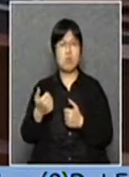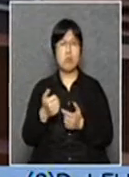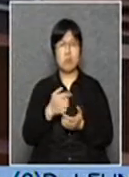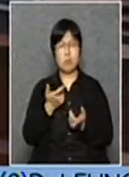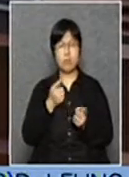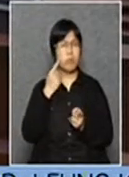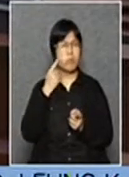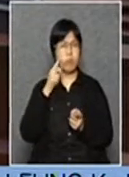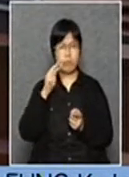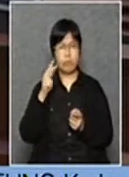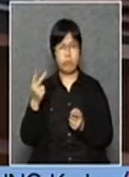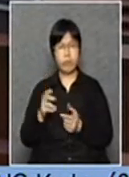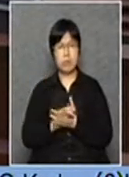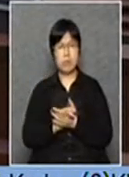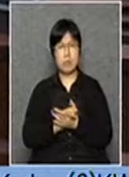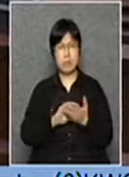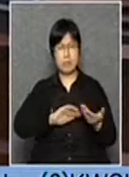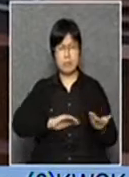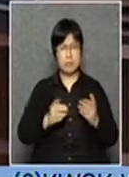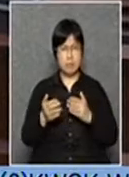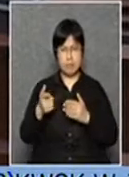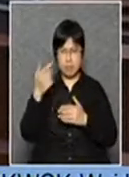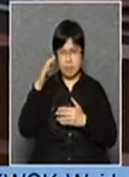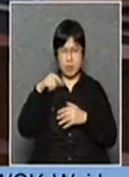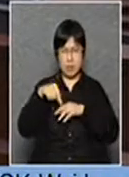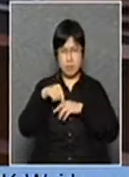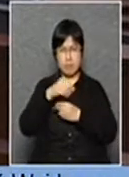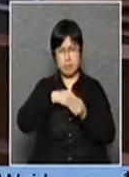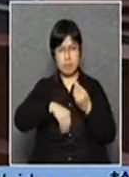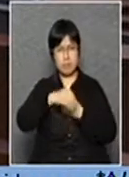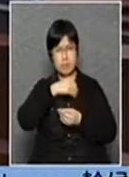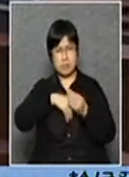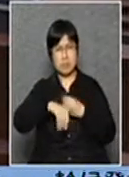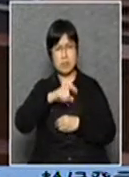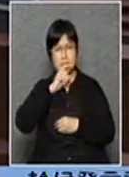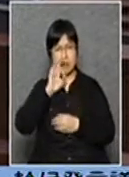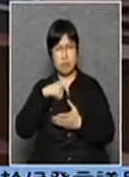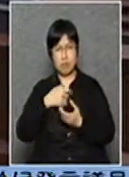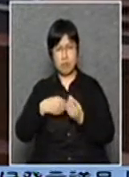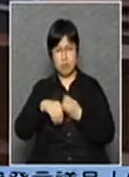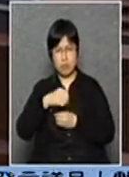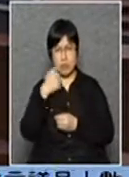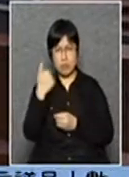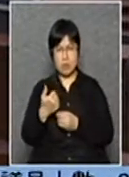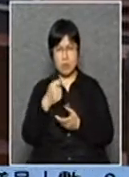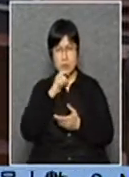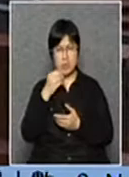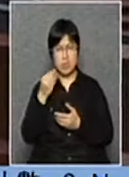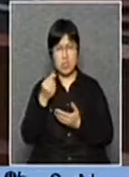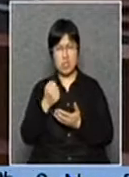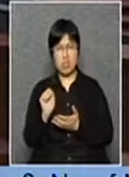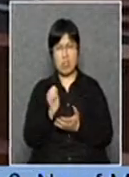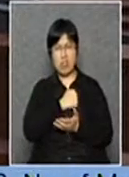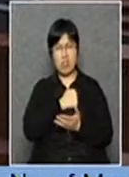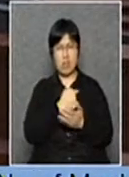度。但調翻轉咧，我哋要了解到基金嘅運作到底有冇係物盡其用，有冇啲錢好懶惰咁坐曬度，